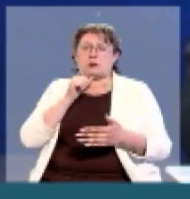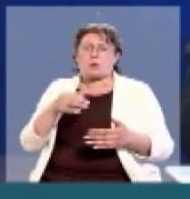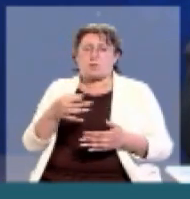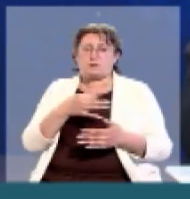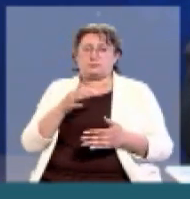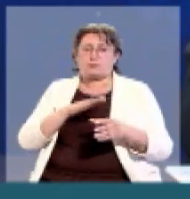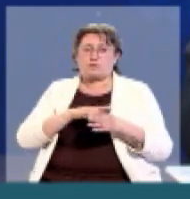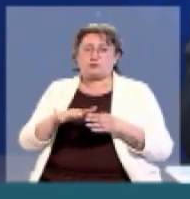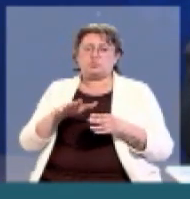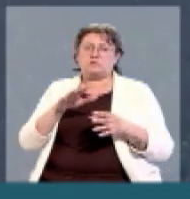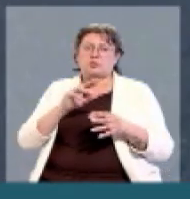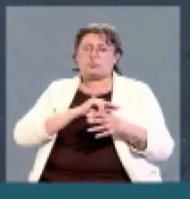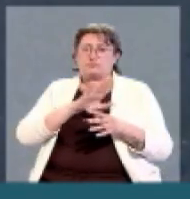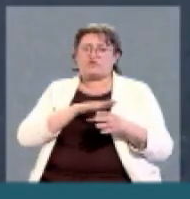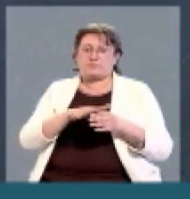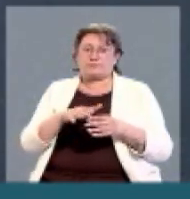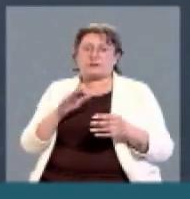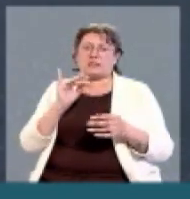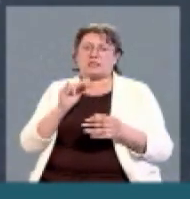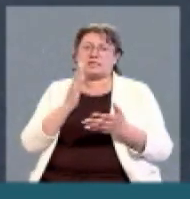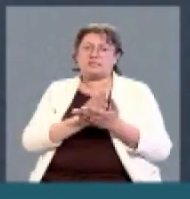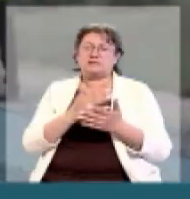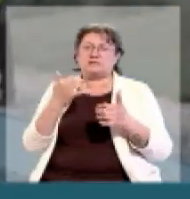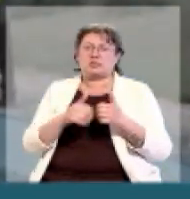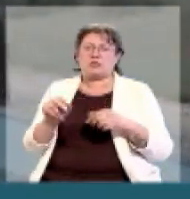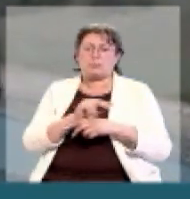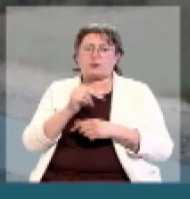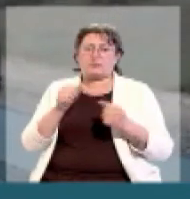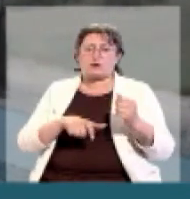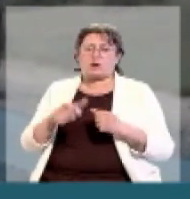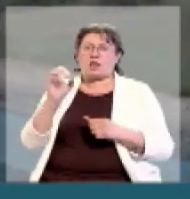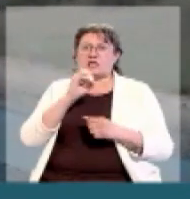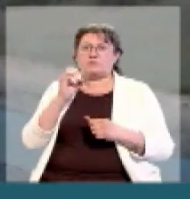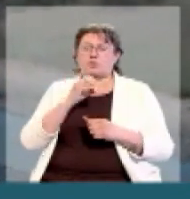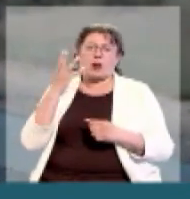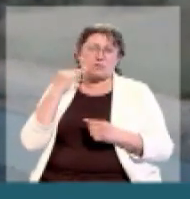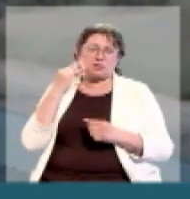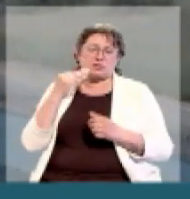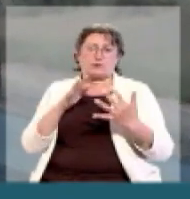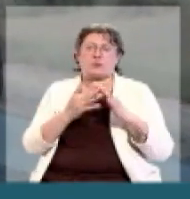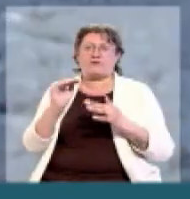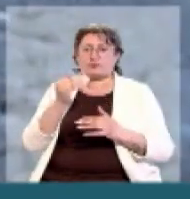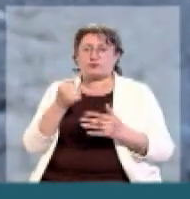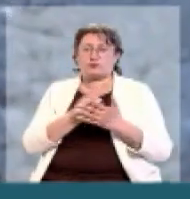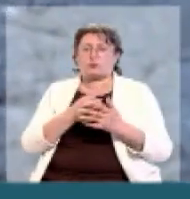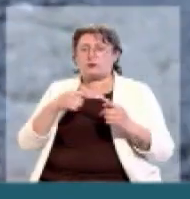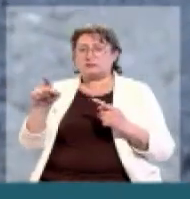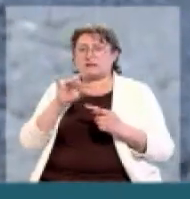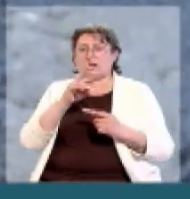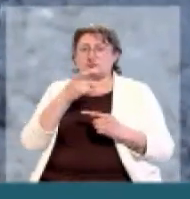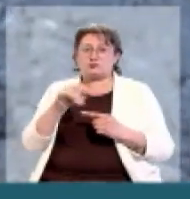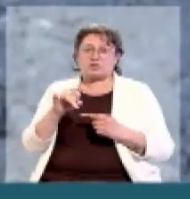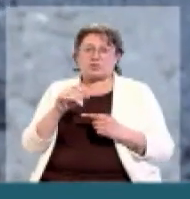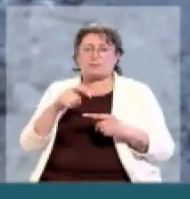полностью эти работы выполним. Кроме того, предусмотрены средний ремонт автодороги Екатеринбург-Алма-Ате от поселка Федоровка до поселка